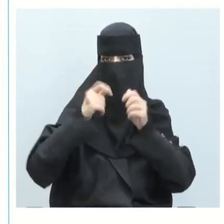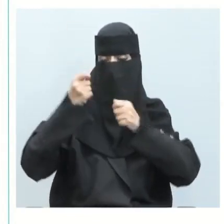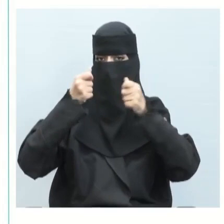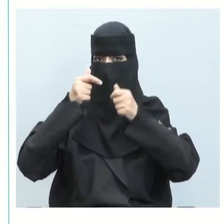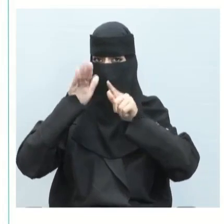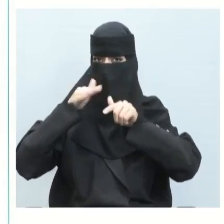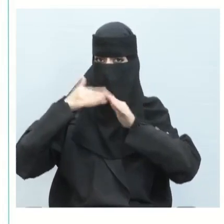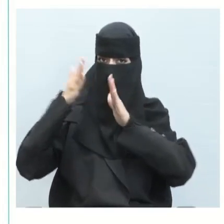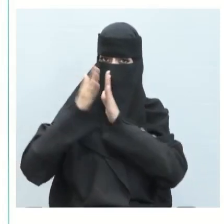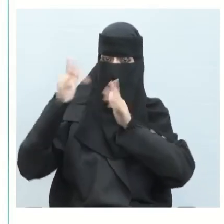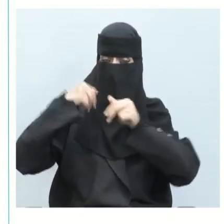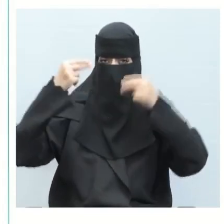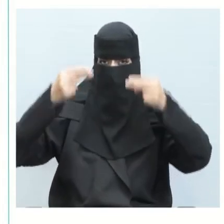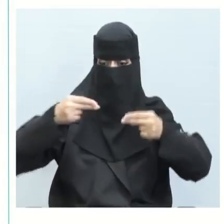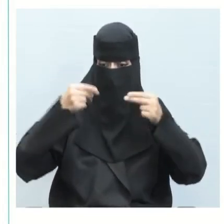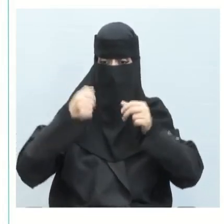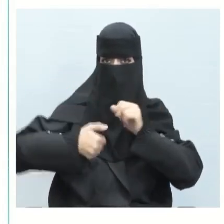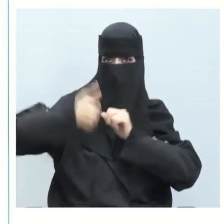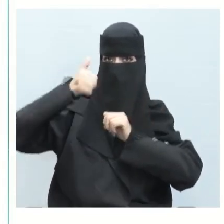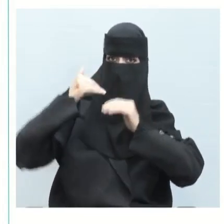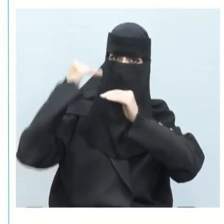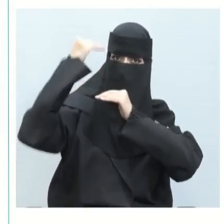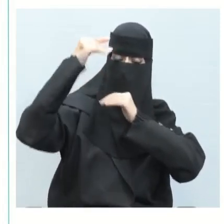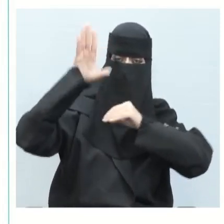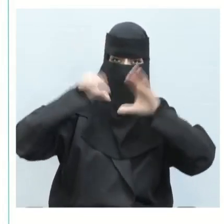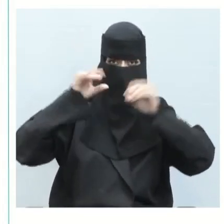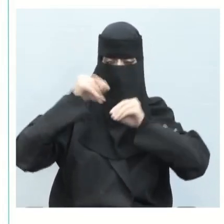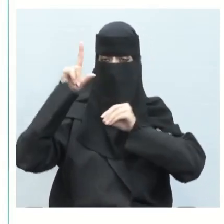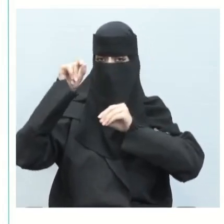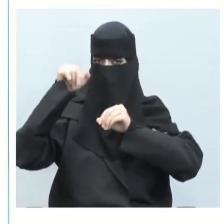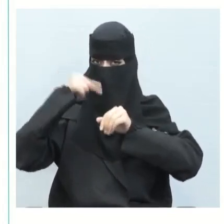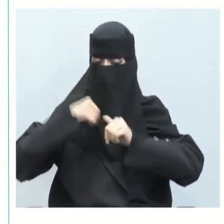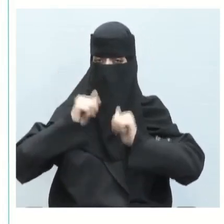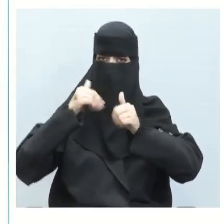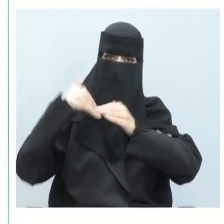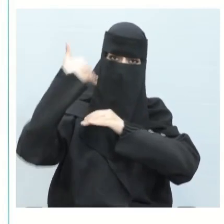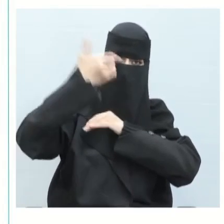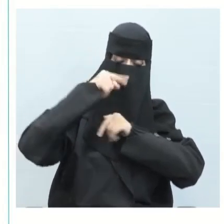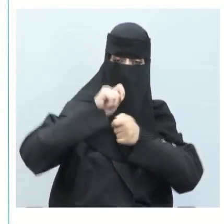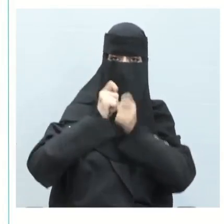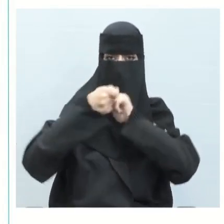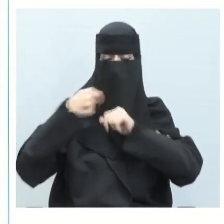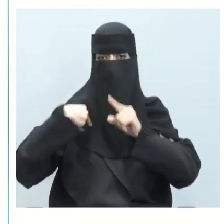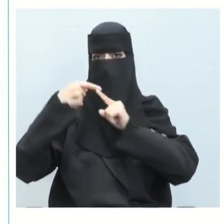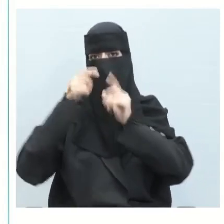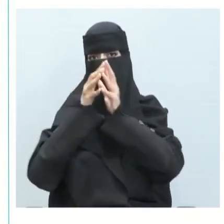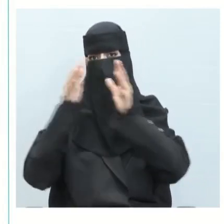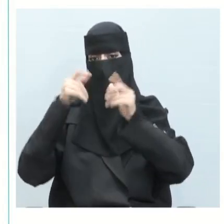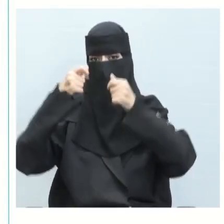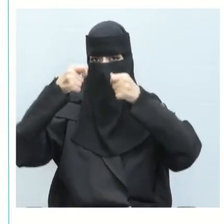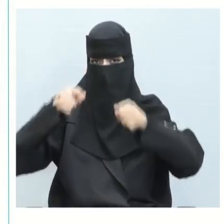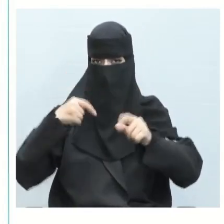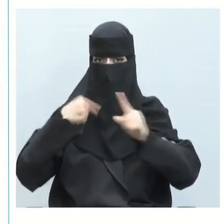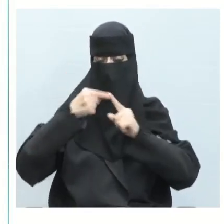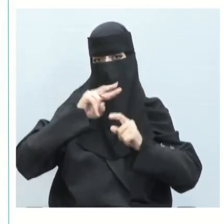وبالتالي حينما تكون الفعاليه رائده في السوق ومميزه يمكن بعدها تغيير الهدف من تعظيم الايراد الى